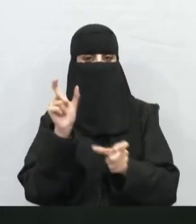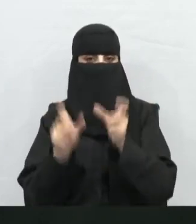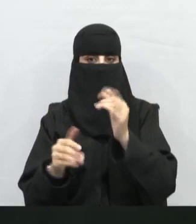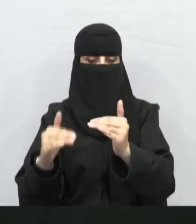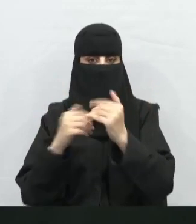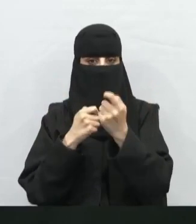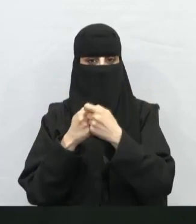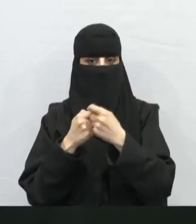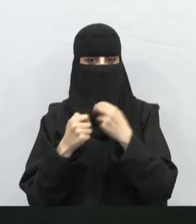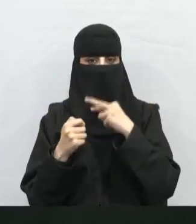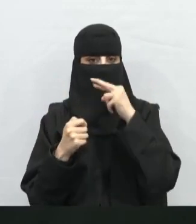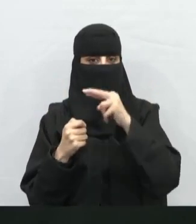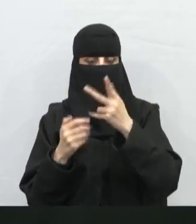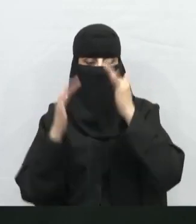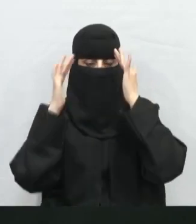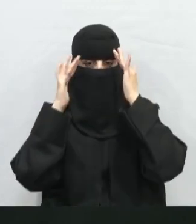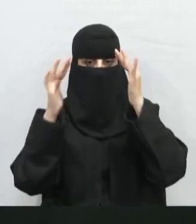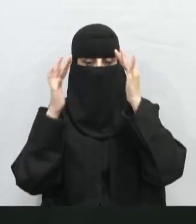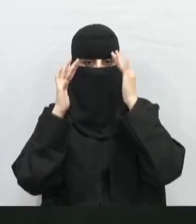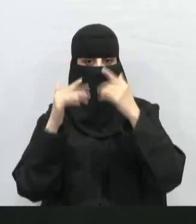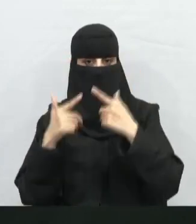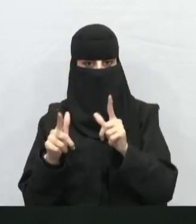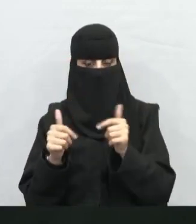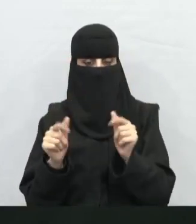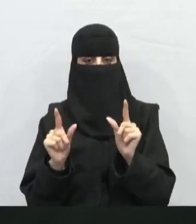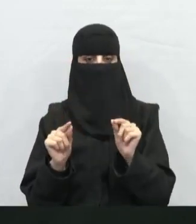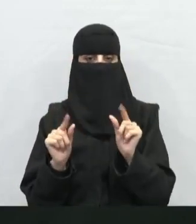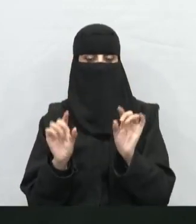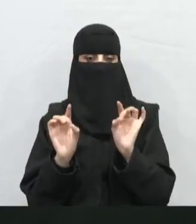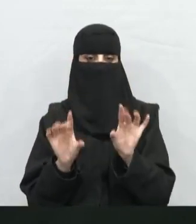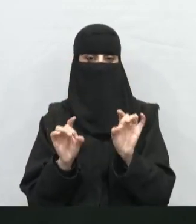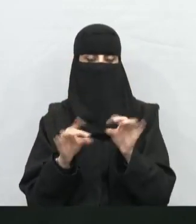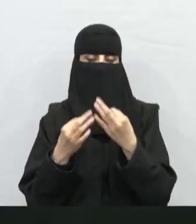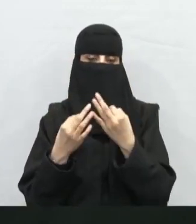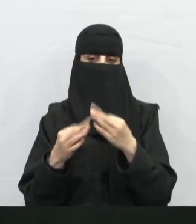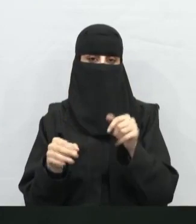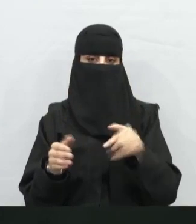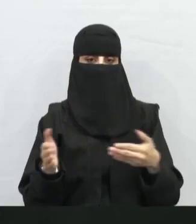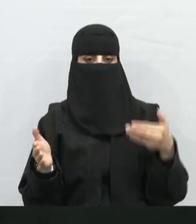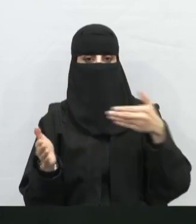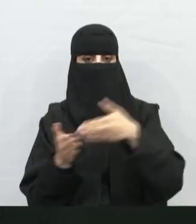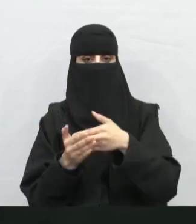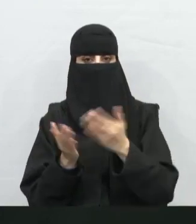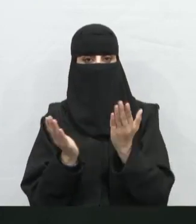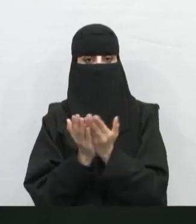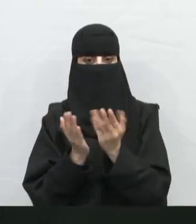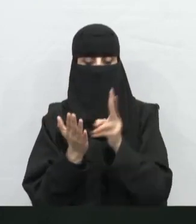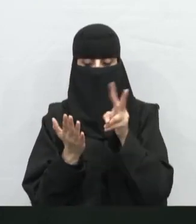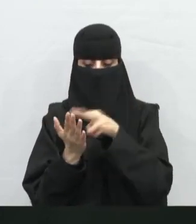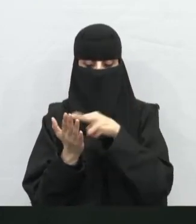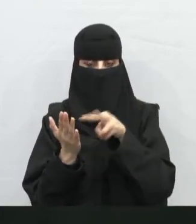وهكذا احسنتم وبارك الله فيكم انتهينا واياكم احبابي طلاب الطالبات من قراءه هذا الدرس